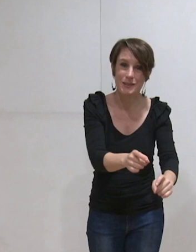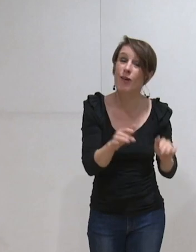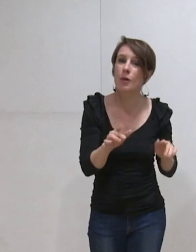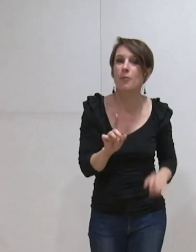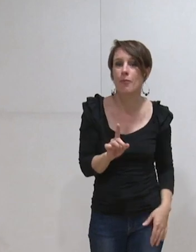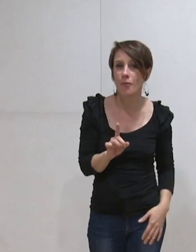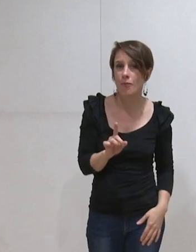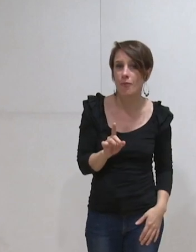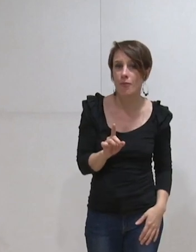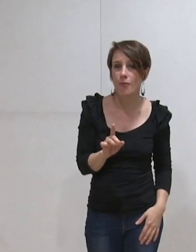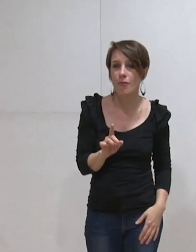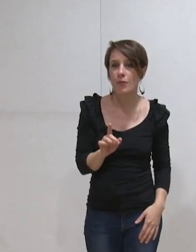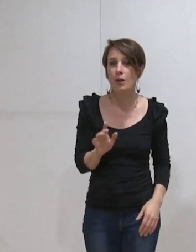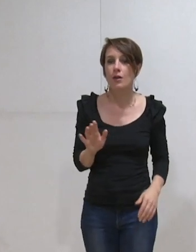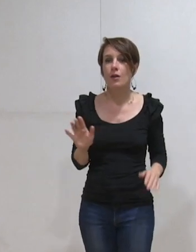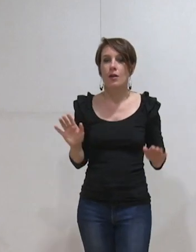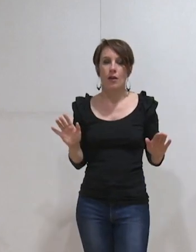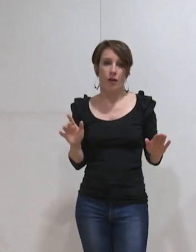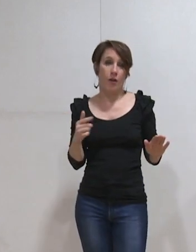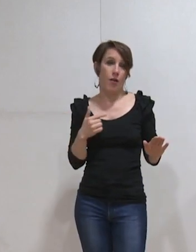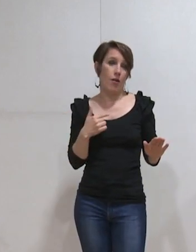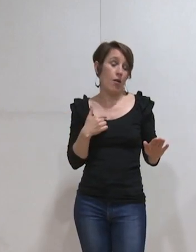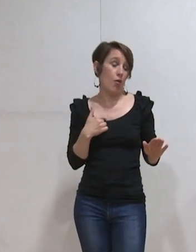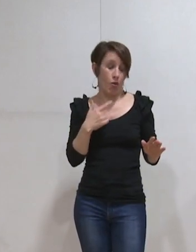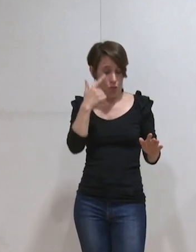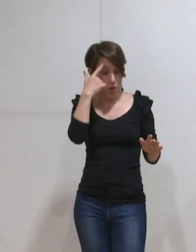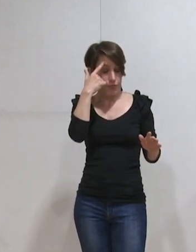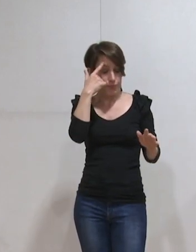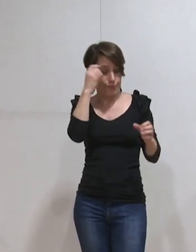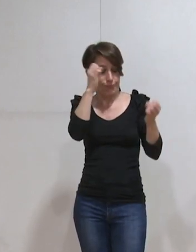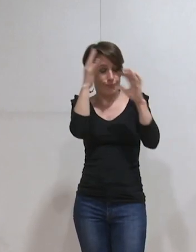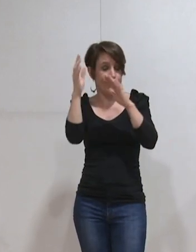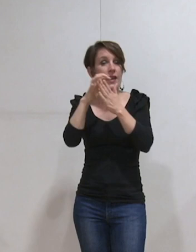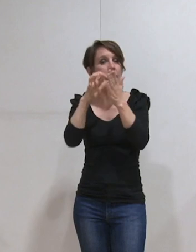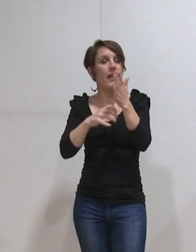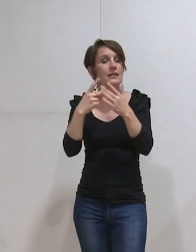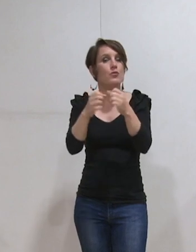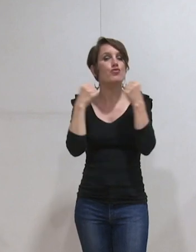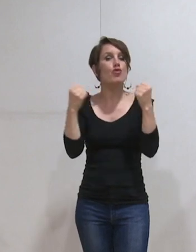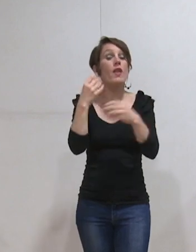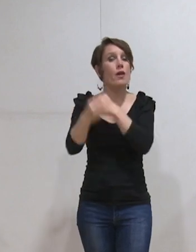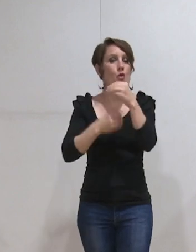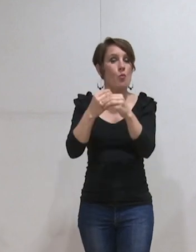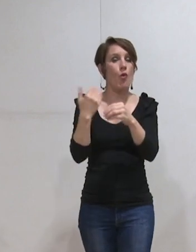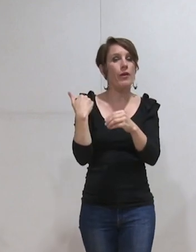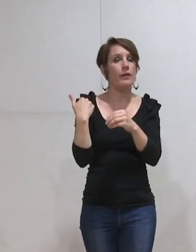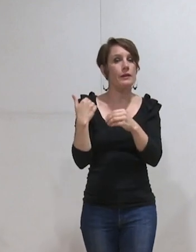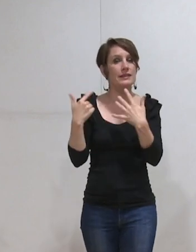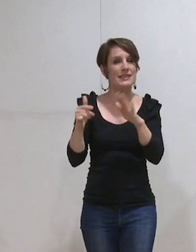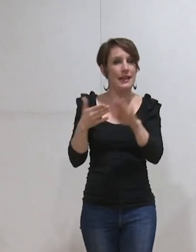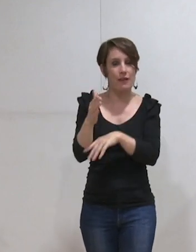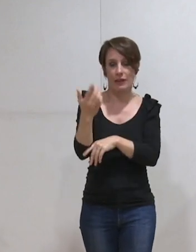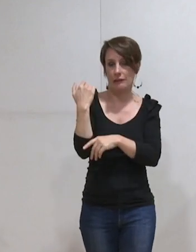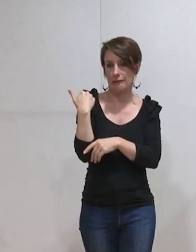euh je ferai simplement référence à un article du Monde du 17 avril dernier sur les victimes des coupes